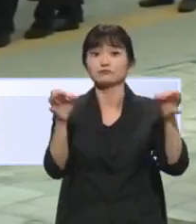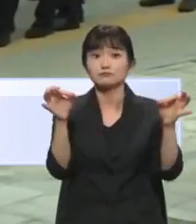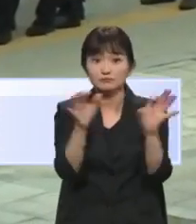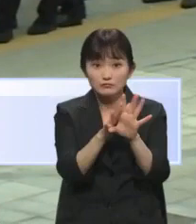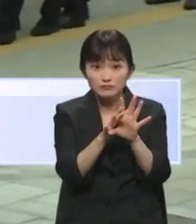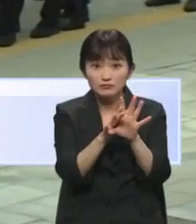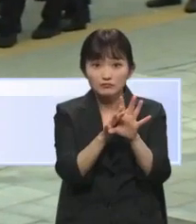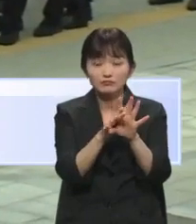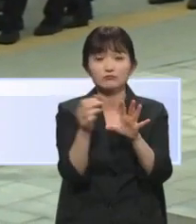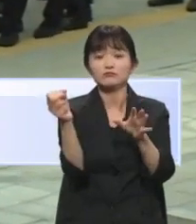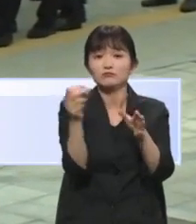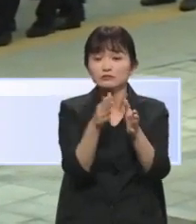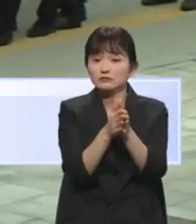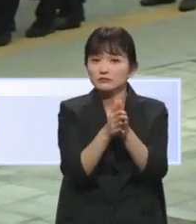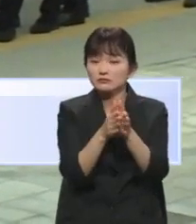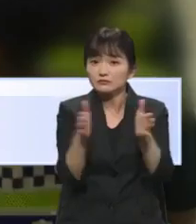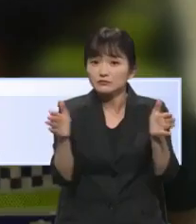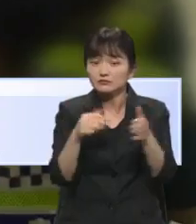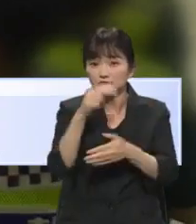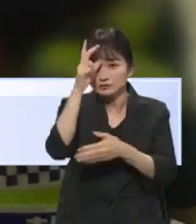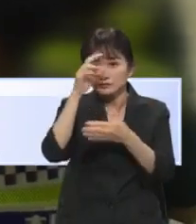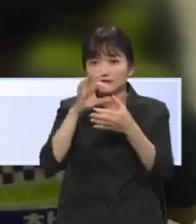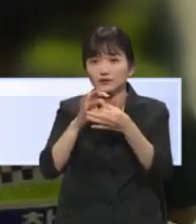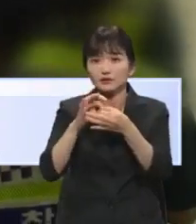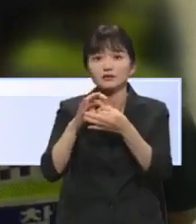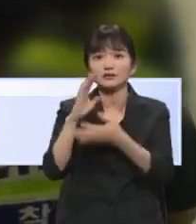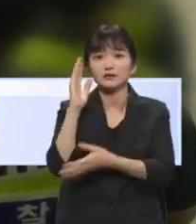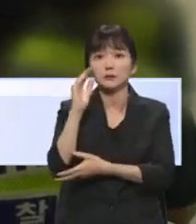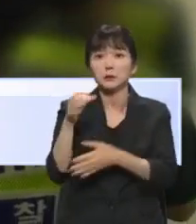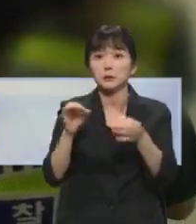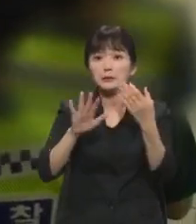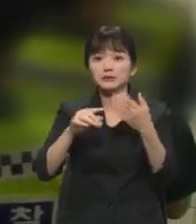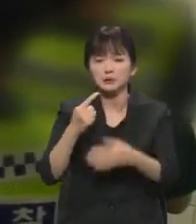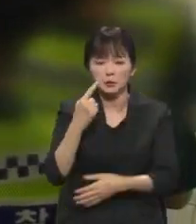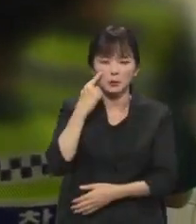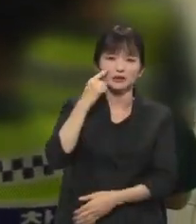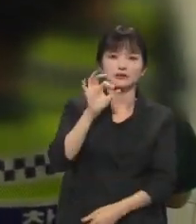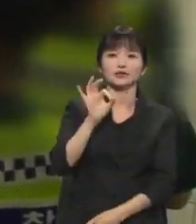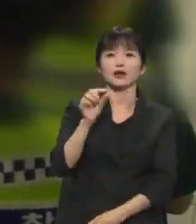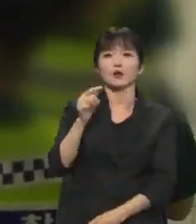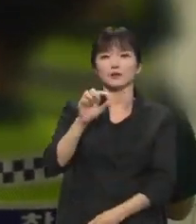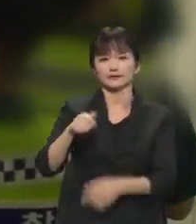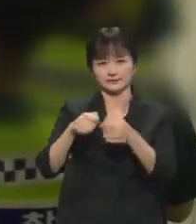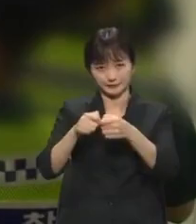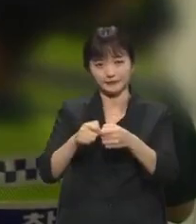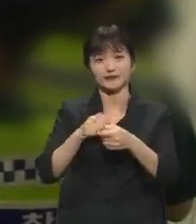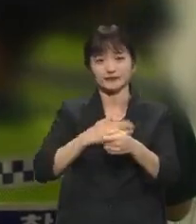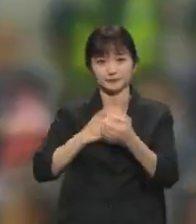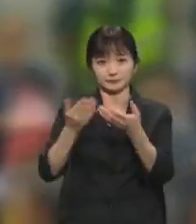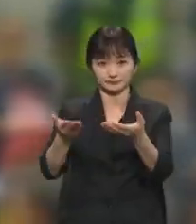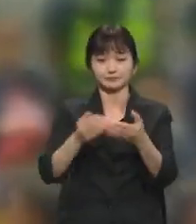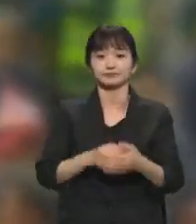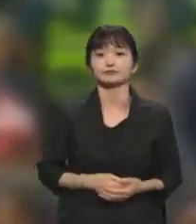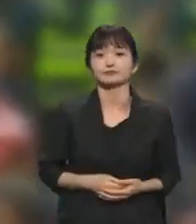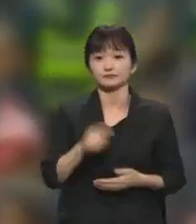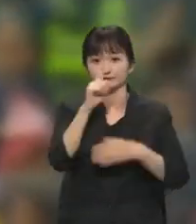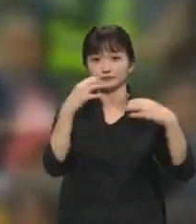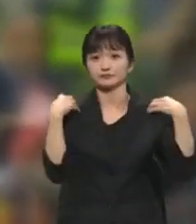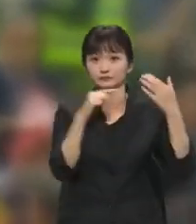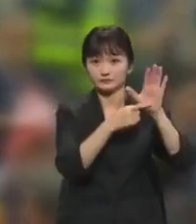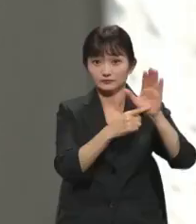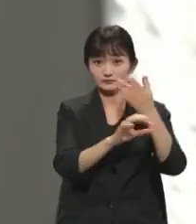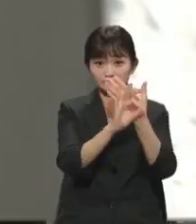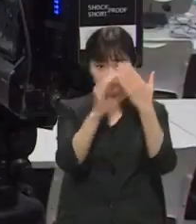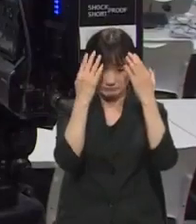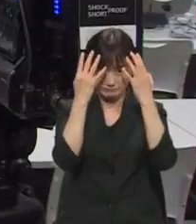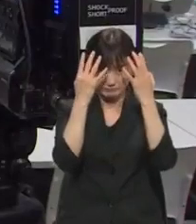사라졌었는데요. 자, 부활하는 의경 관련 이야기는 잠시 후에 이슈 언박싱에서 좀 더 풀어보겠습니다. 그리고 정부는 가석방을